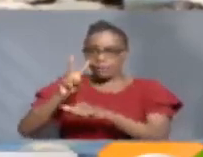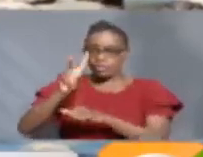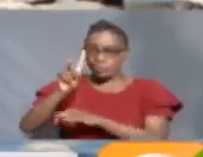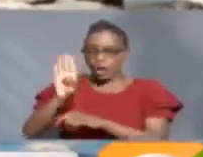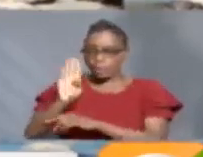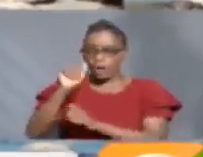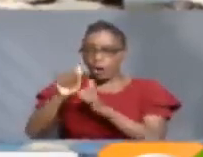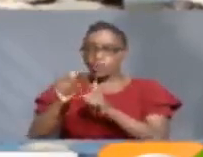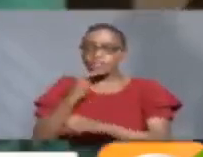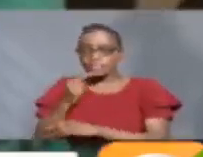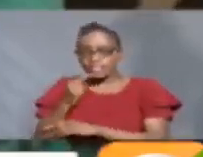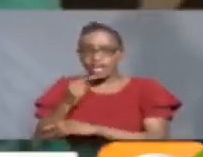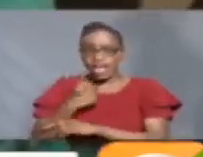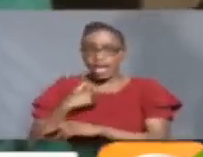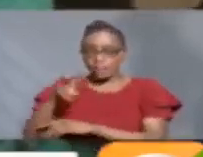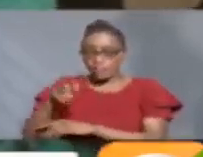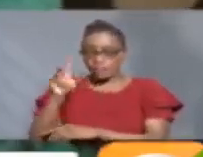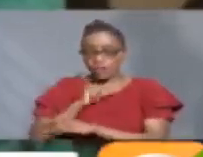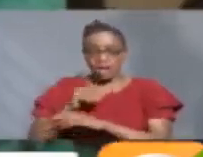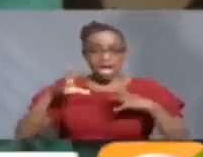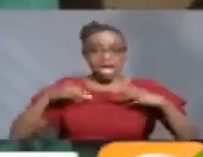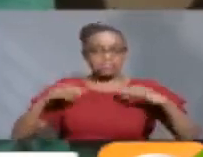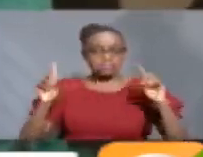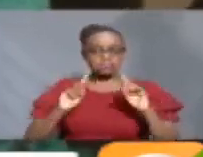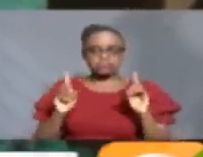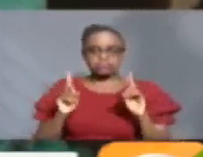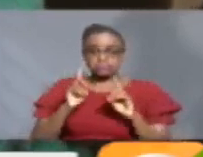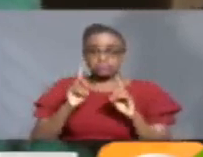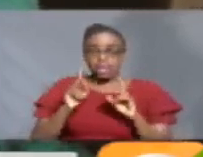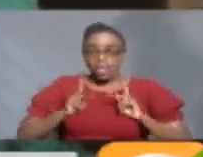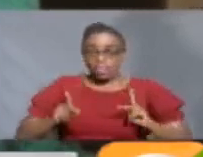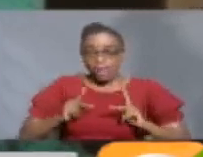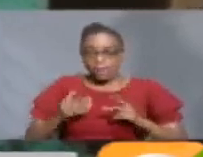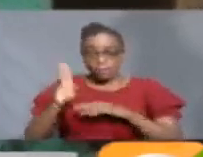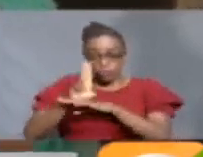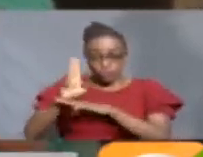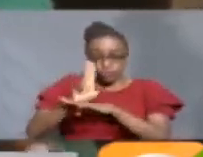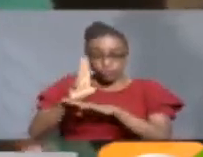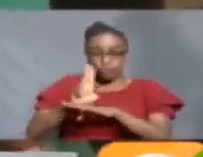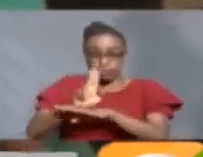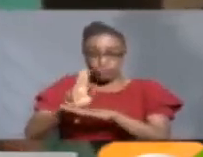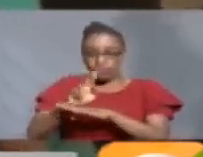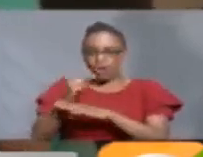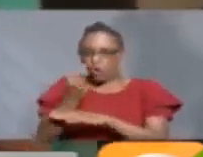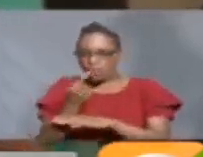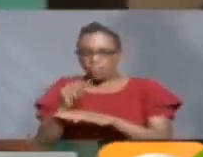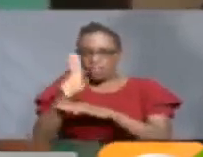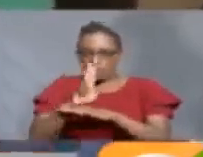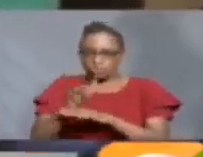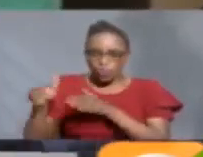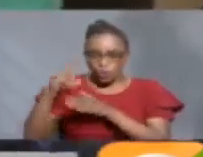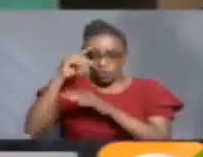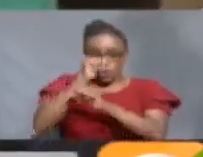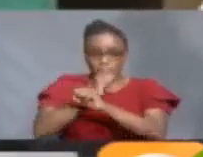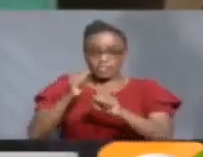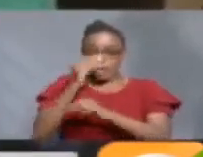21 zinazodaiwa kulipwa. Haitakubalika ya kwamba watu watumie gesture ya rais kusema